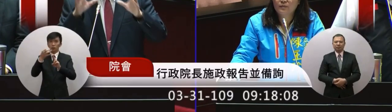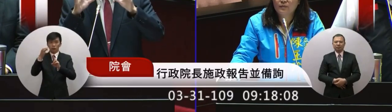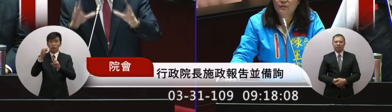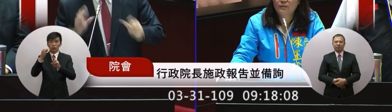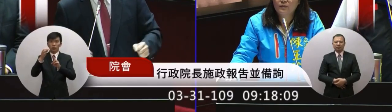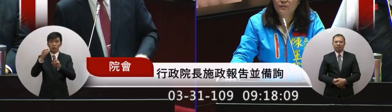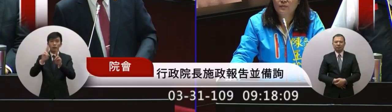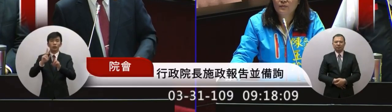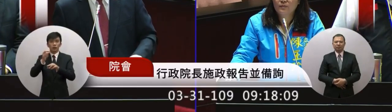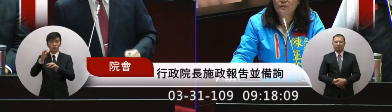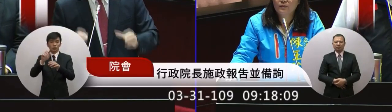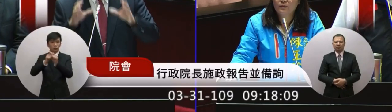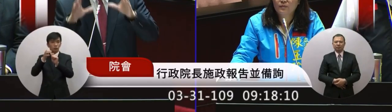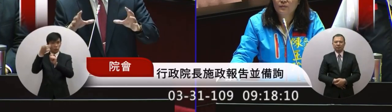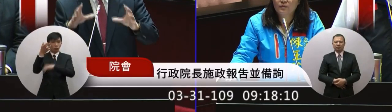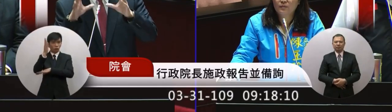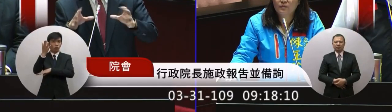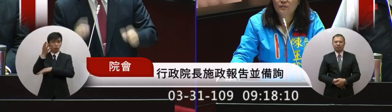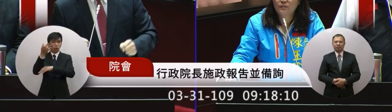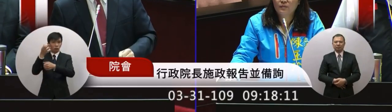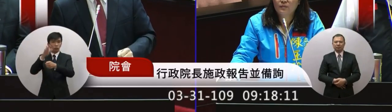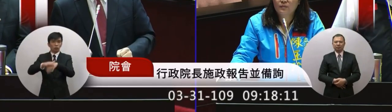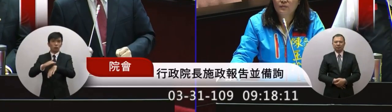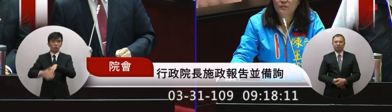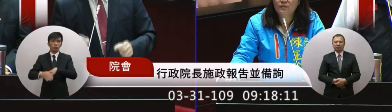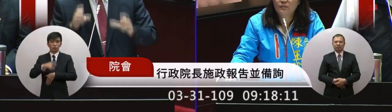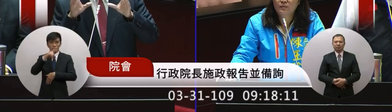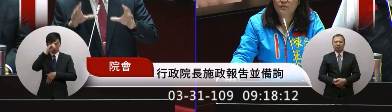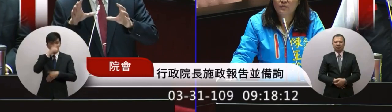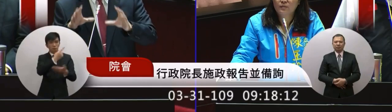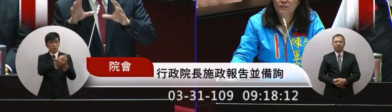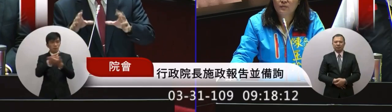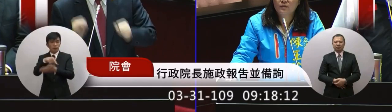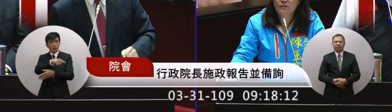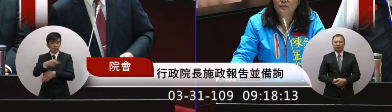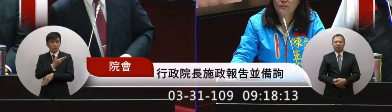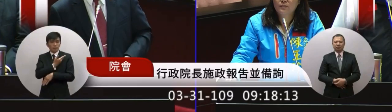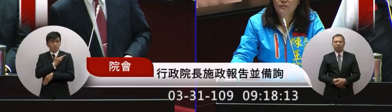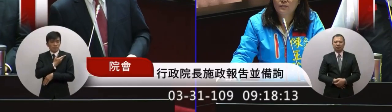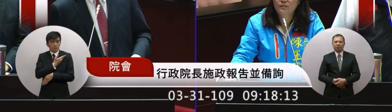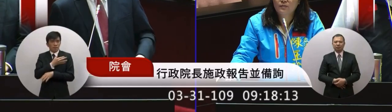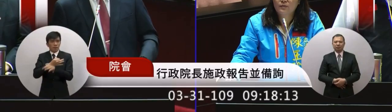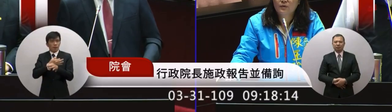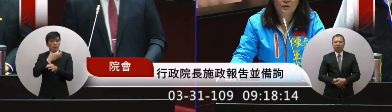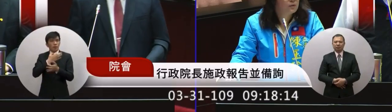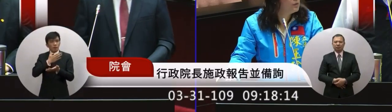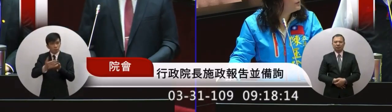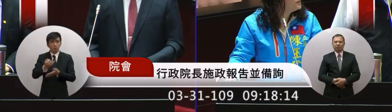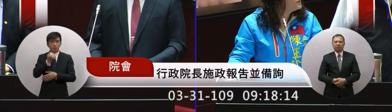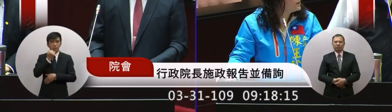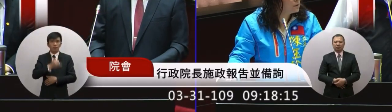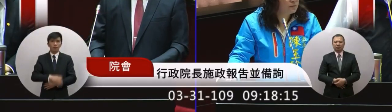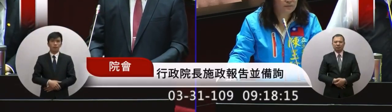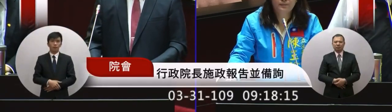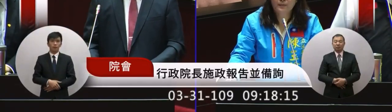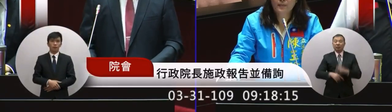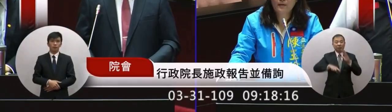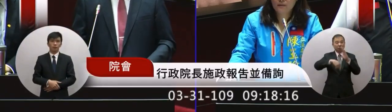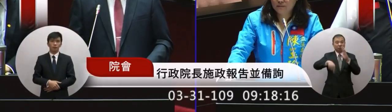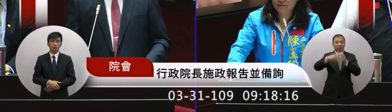来替厂商想，啊，让大家来渡过难关，啊，让台湾的经济稳定发展。嘿， 院